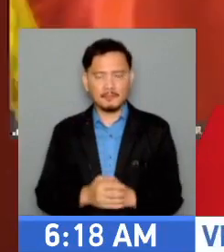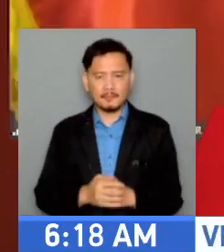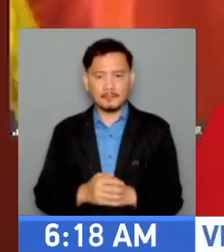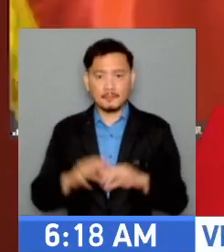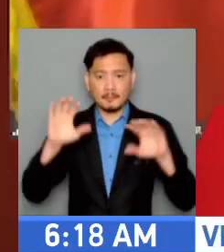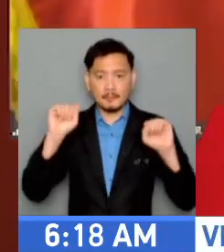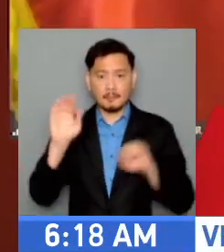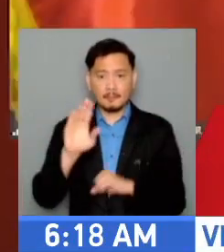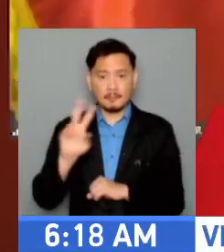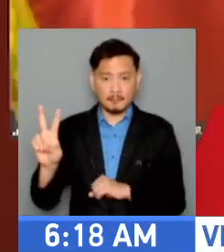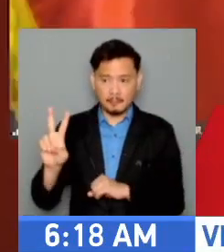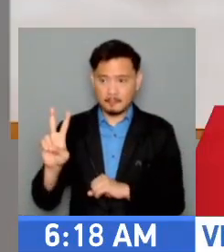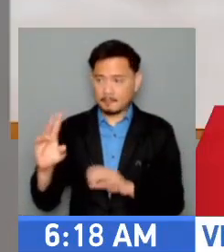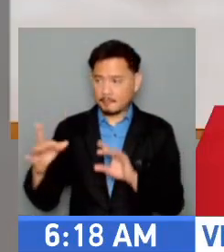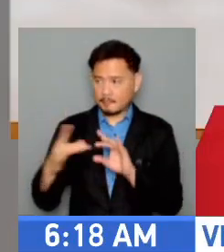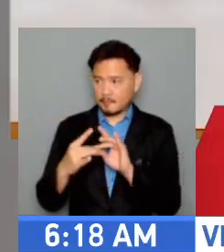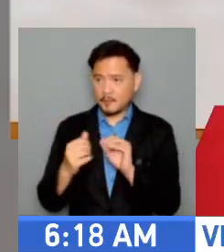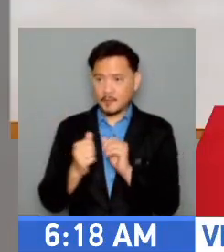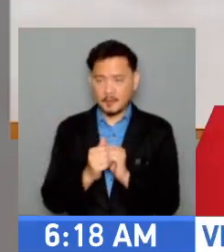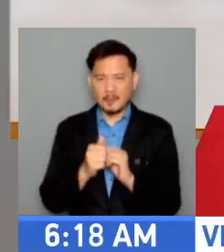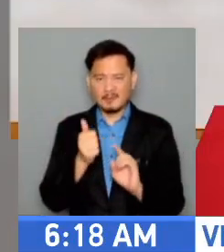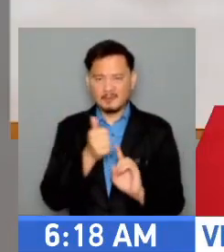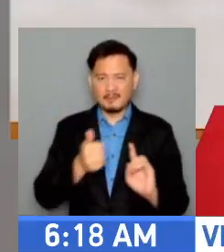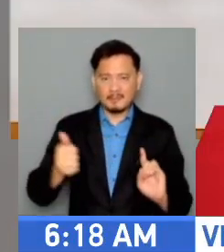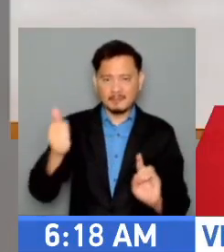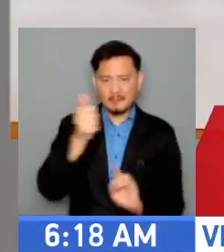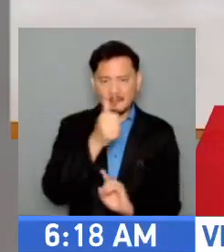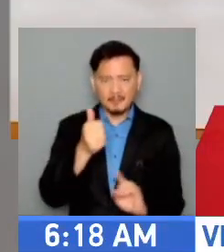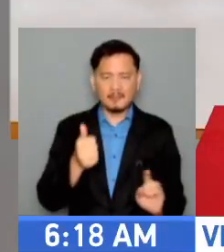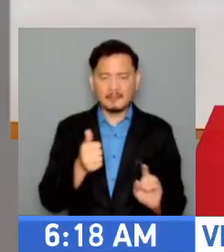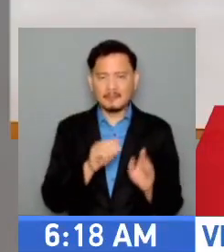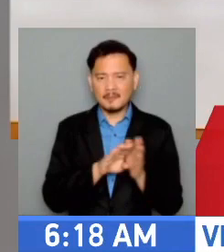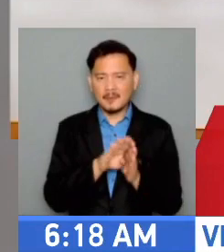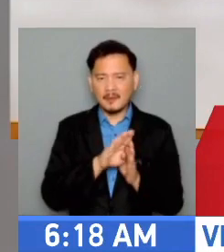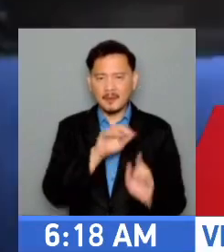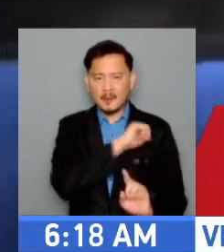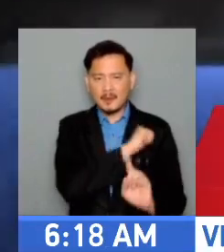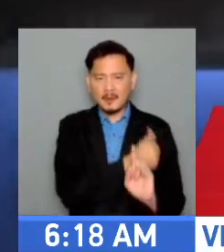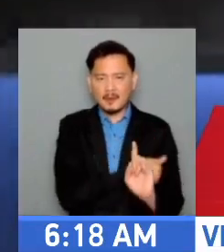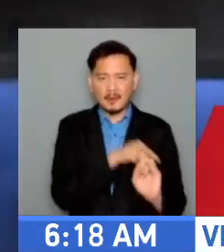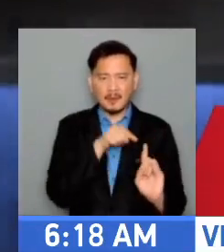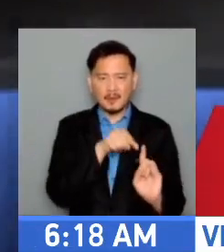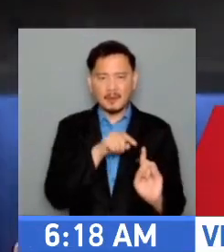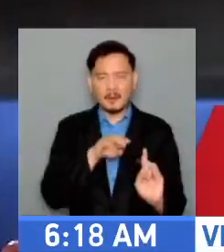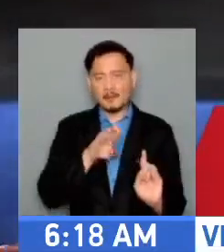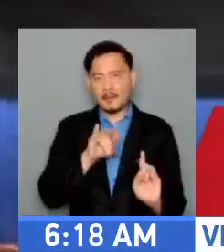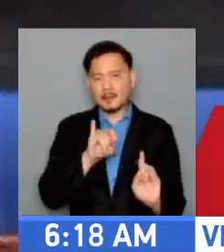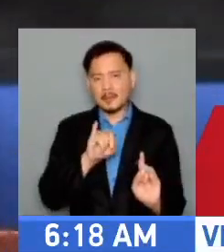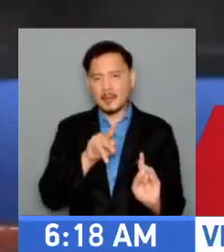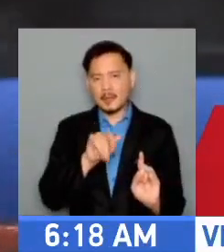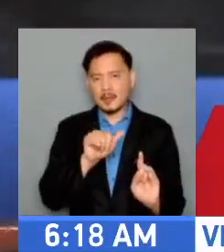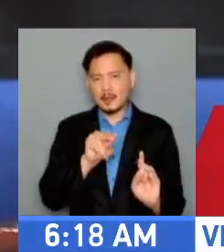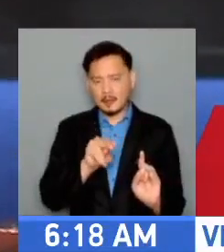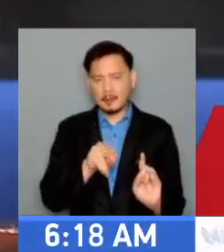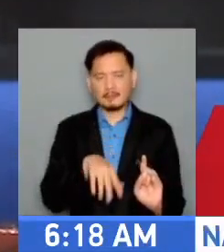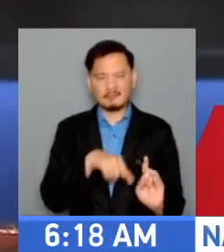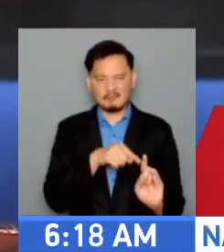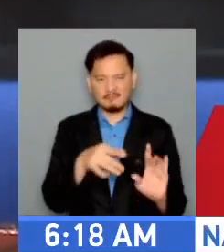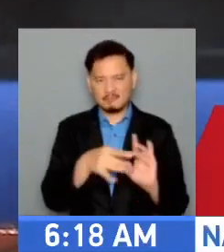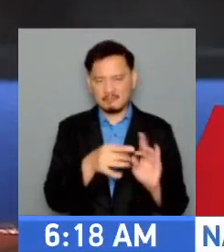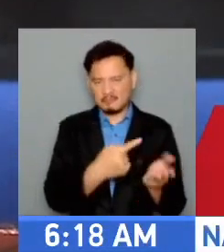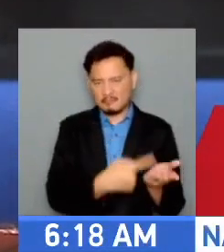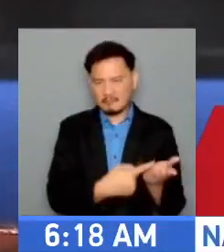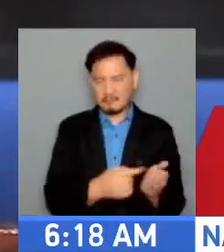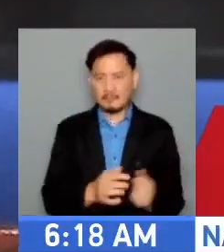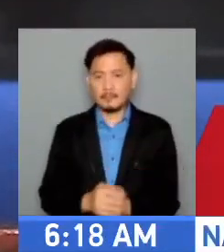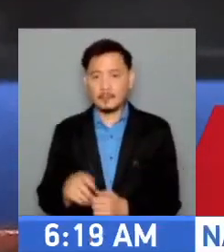Development Authority Secretary Arsenio Balisacan. Ayon kay Press Secretary Trixie Cruz Angeles, lain ito magamit na mga national ID sa unang bahagi